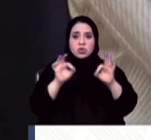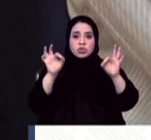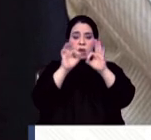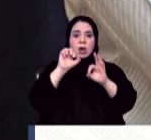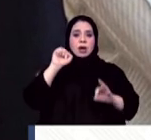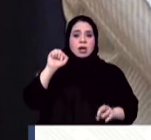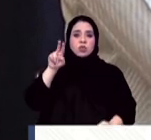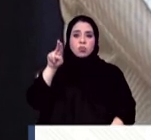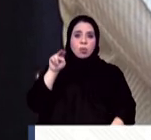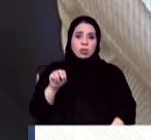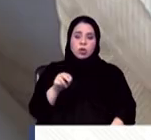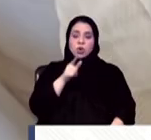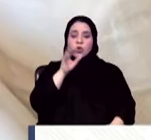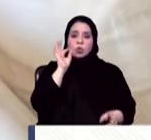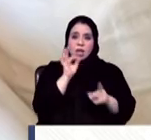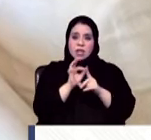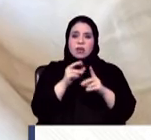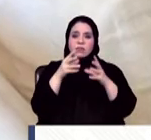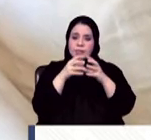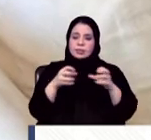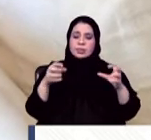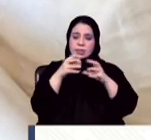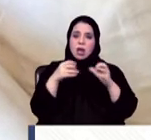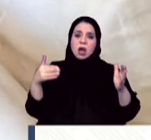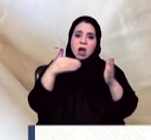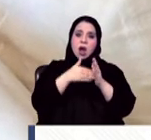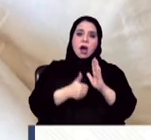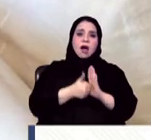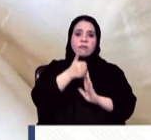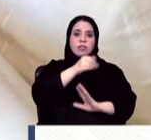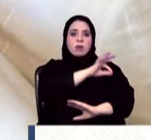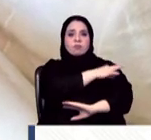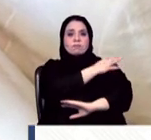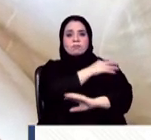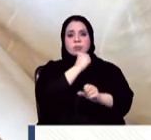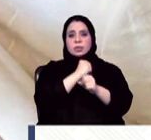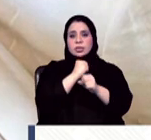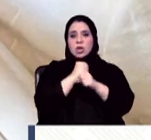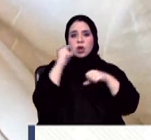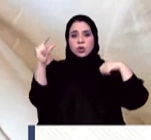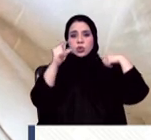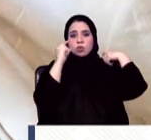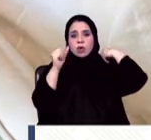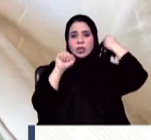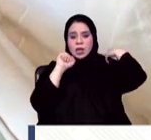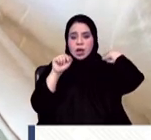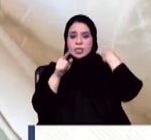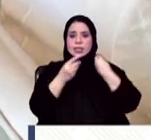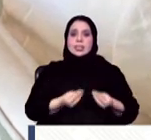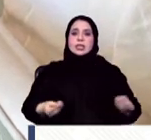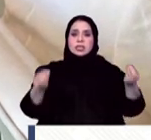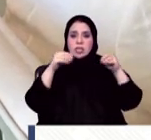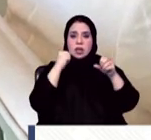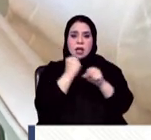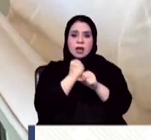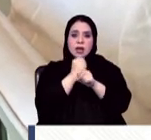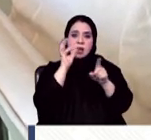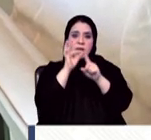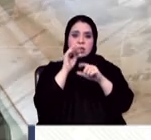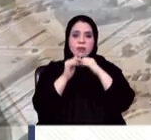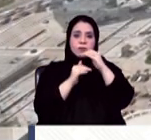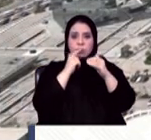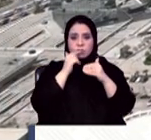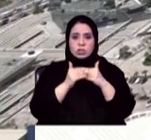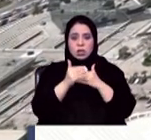المتحده بهدف استعراض افضل التجارب والممارسات الدوليه في تحقيق اهداف التنميه